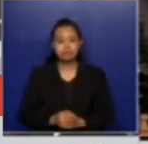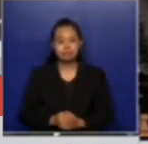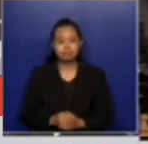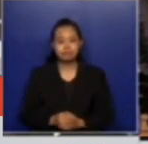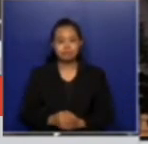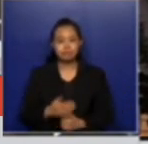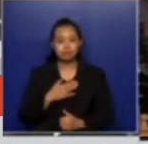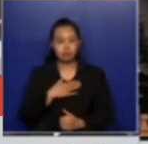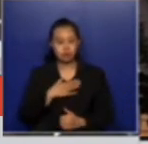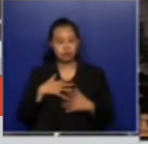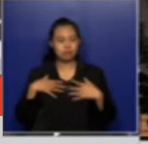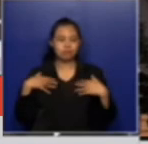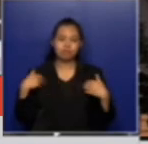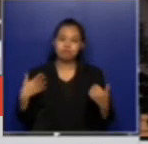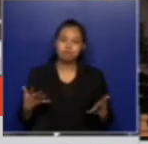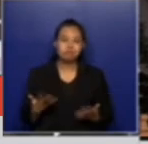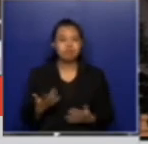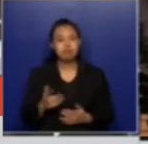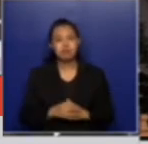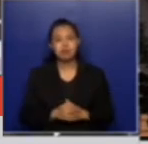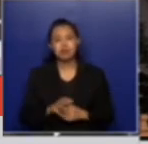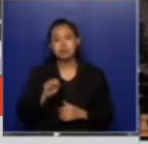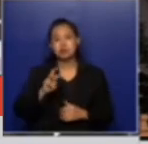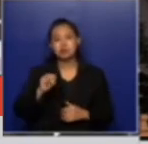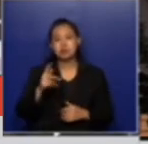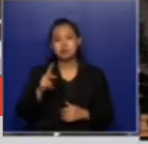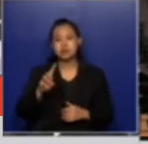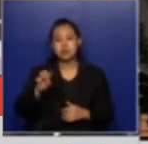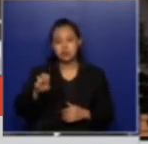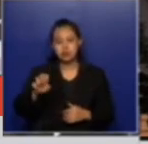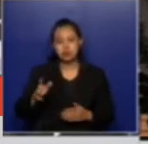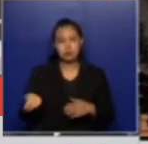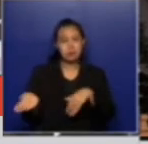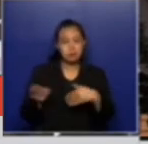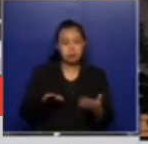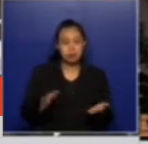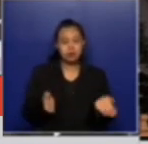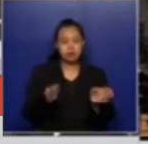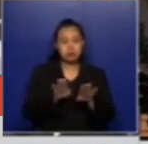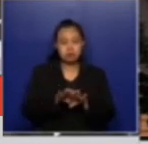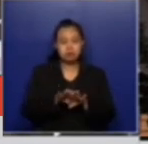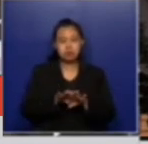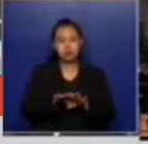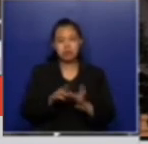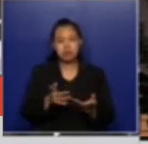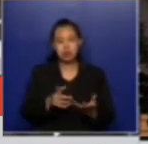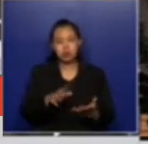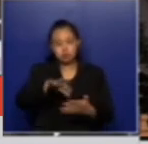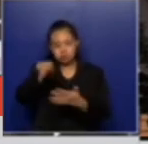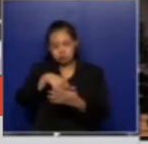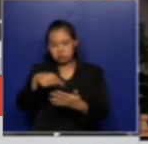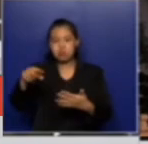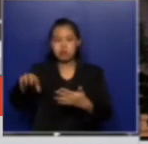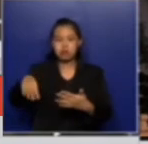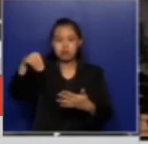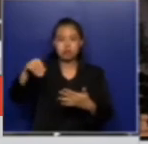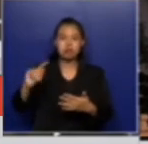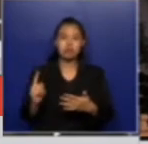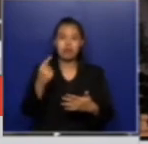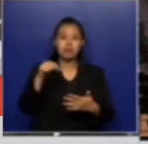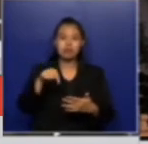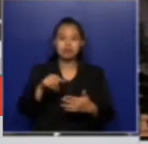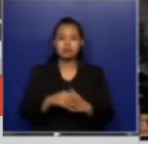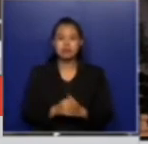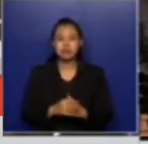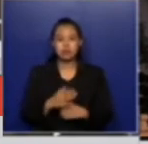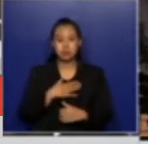ผมก็ไม่ได้สบายใจนะที่อาจารย์สมคิดบอกว่ายุบสภาแล้วเลือกใหม่แก้โควิดเสร็จน้อยแน่ผมมา